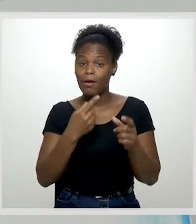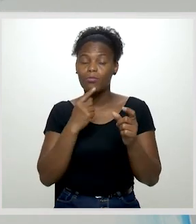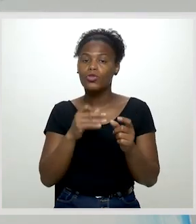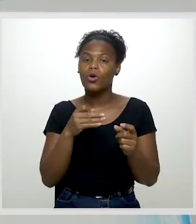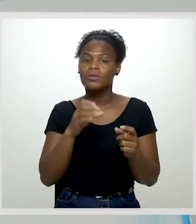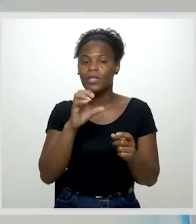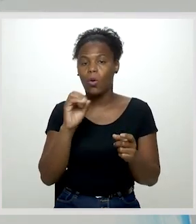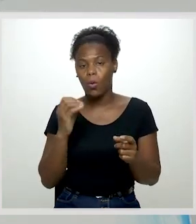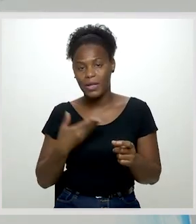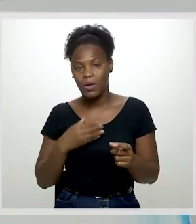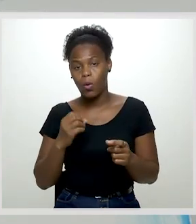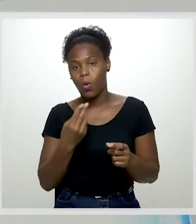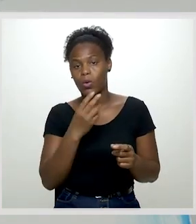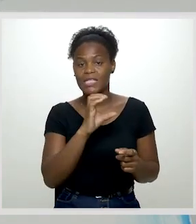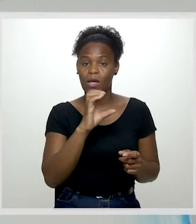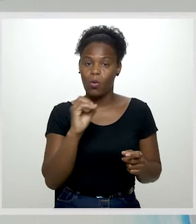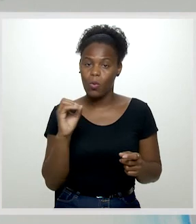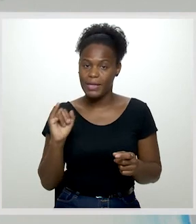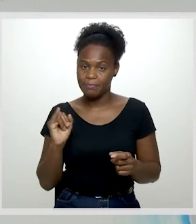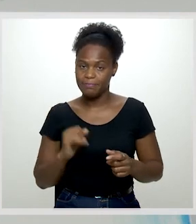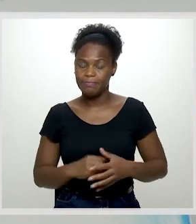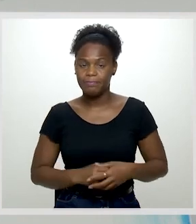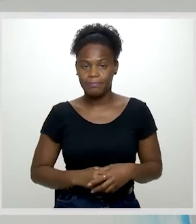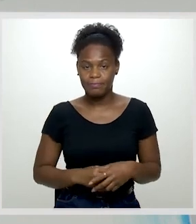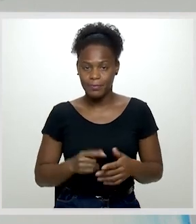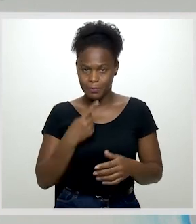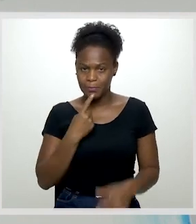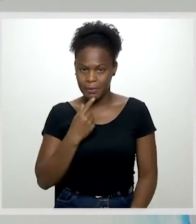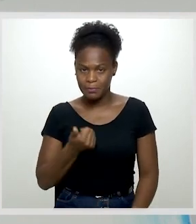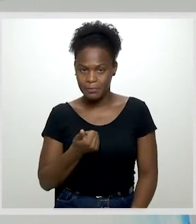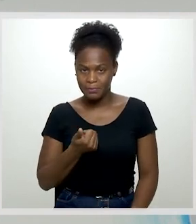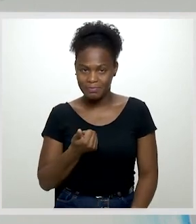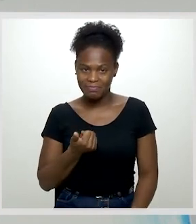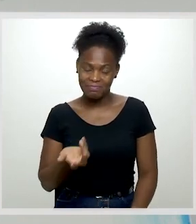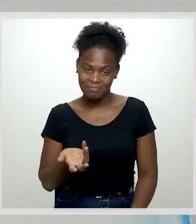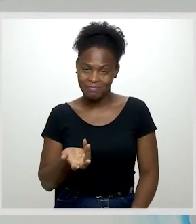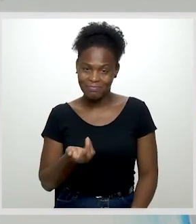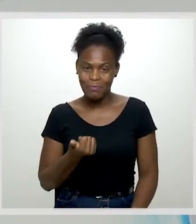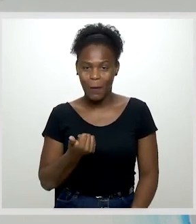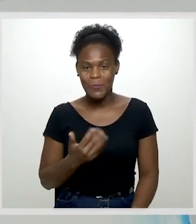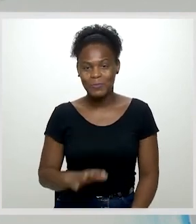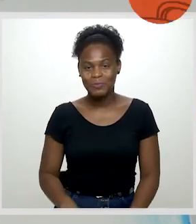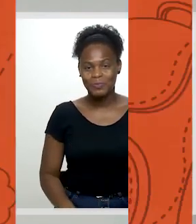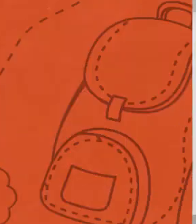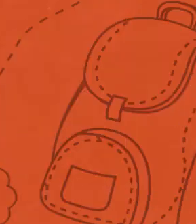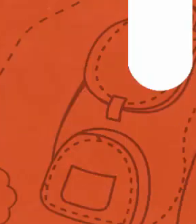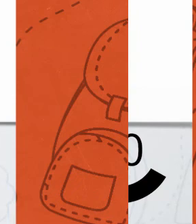pronoms COD ou COI. Tu as compris? Bien.